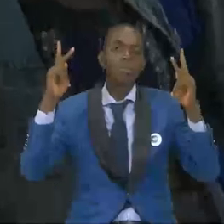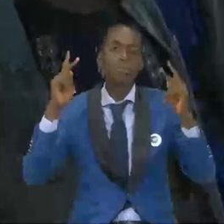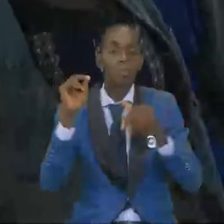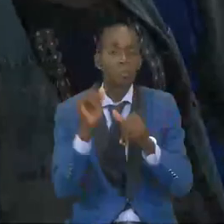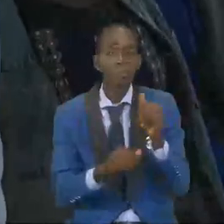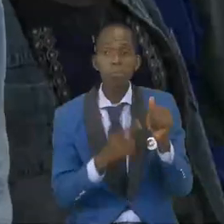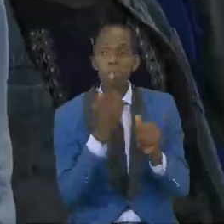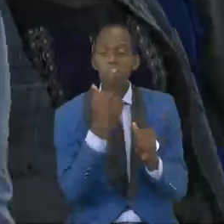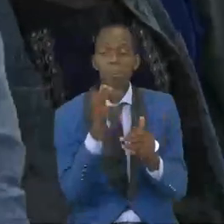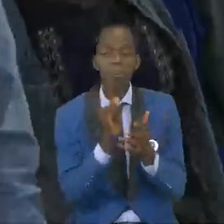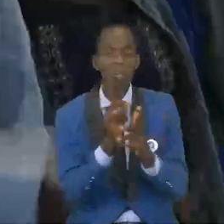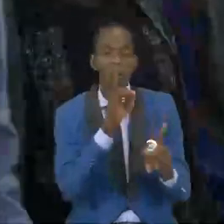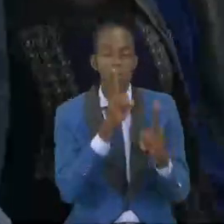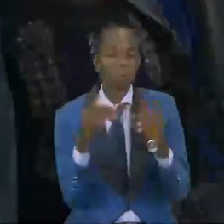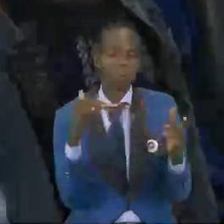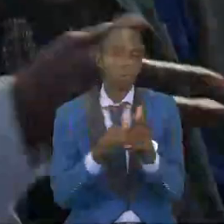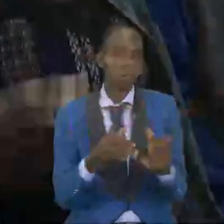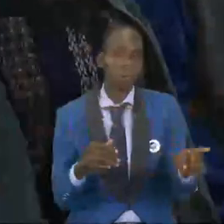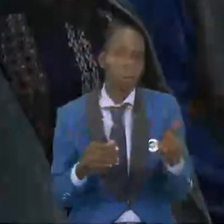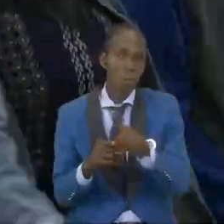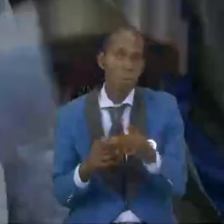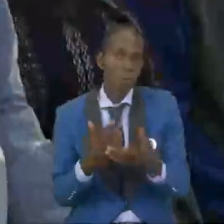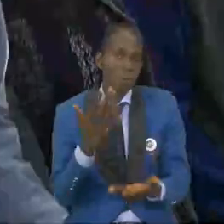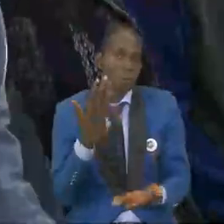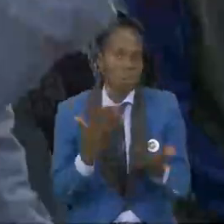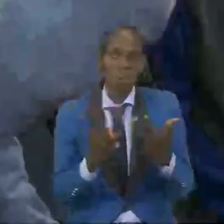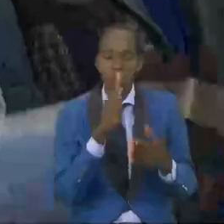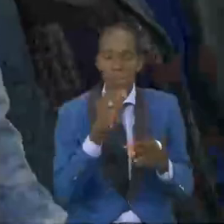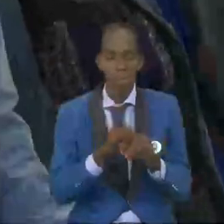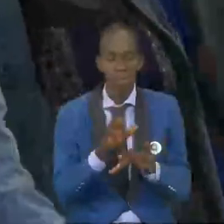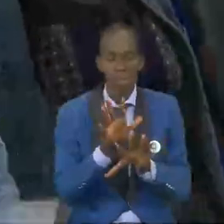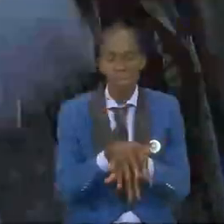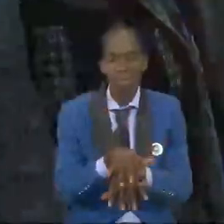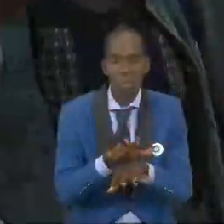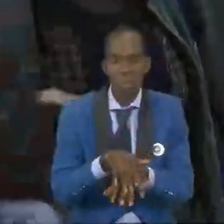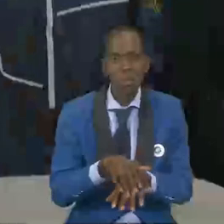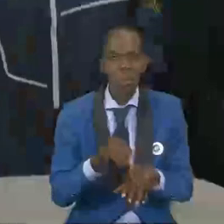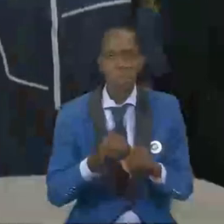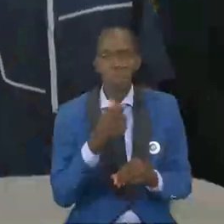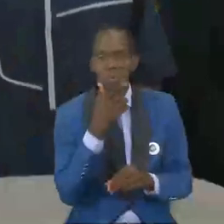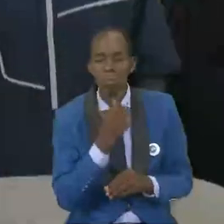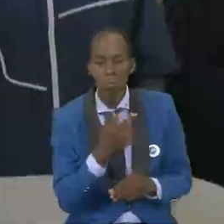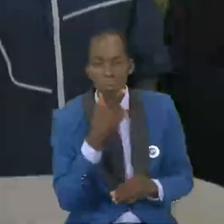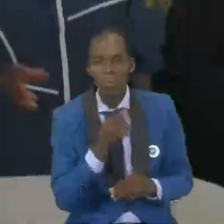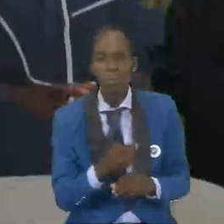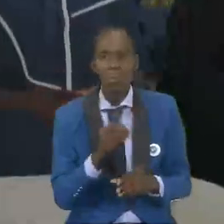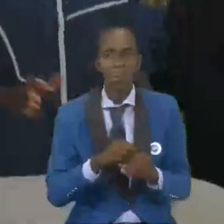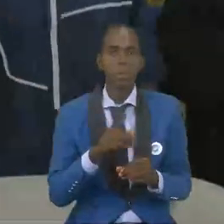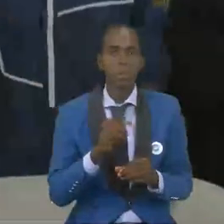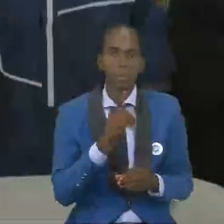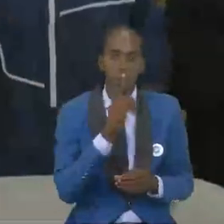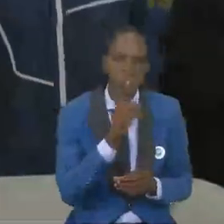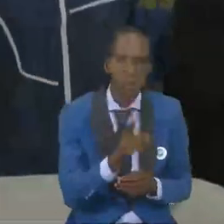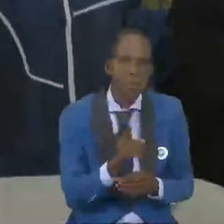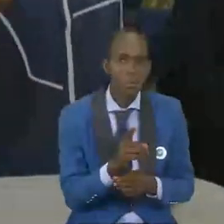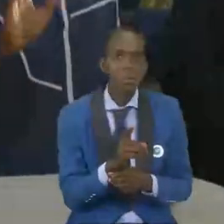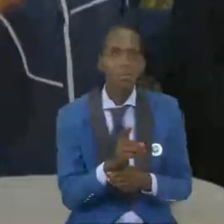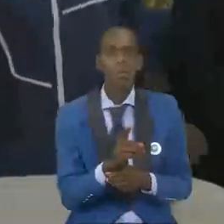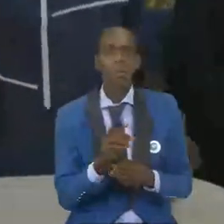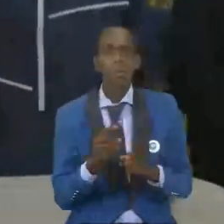prospérer. Toute bouche, toute gueule qui parlera contre toi, que ce ne soit pas